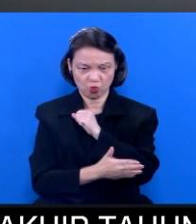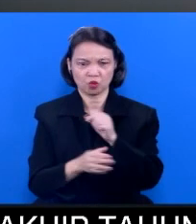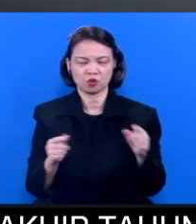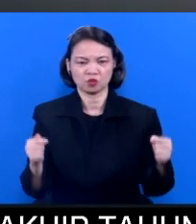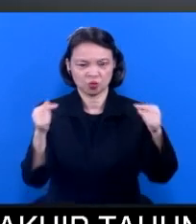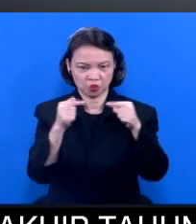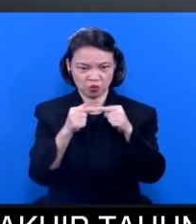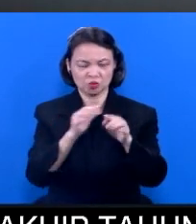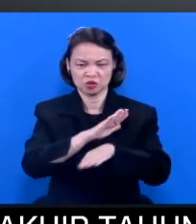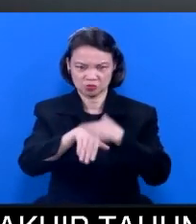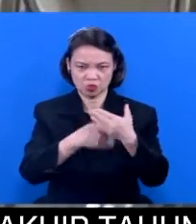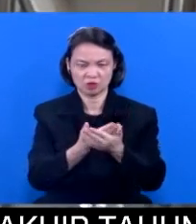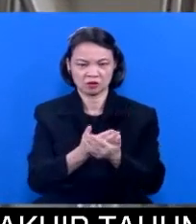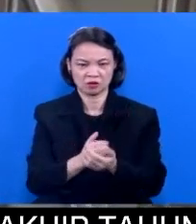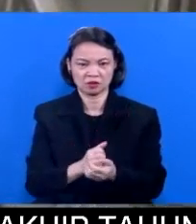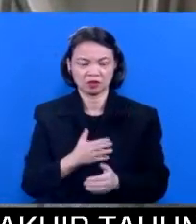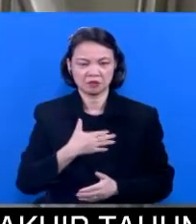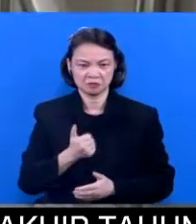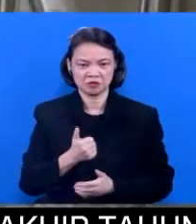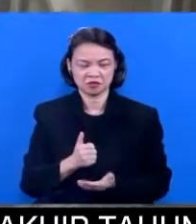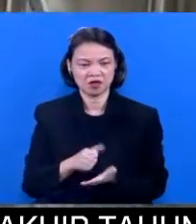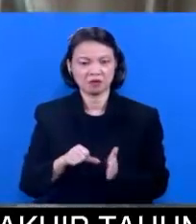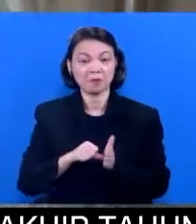itu lebih intens.